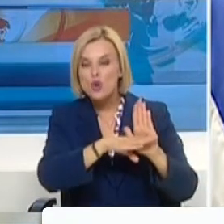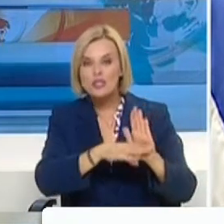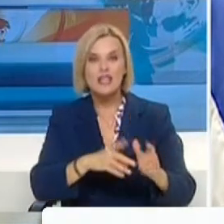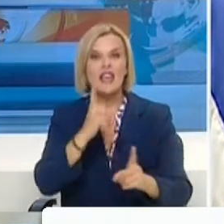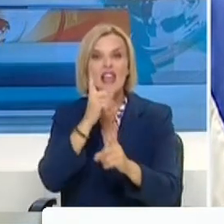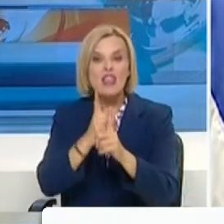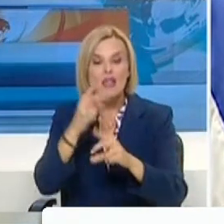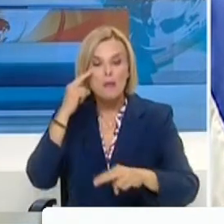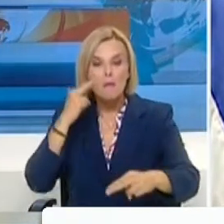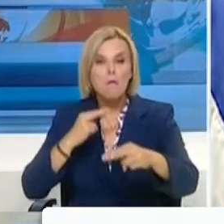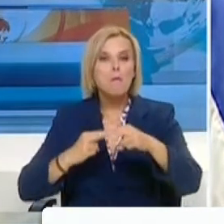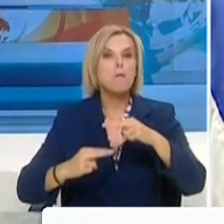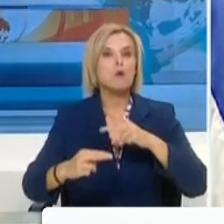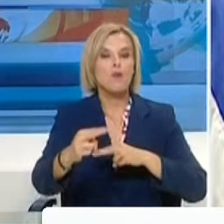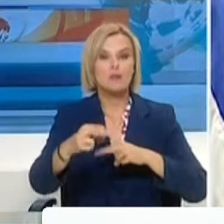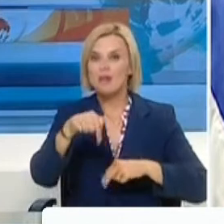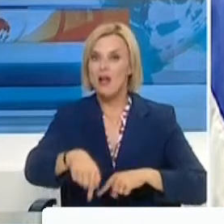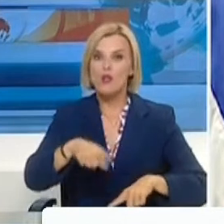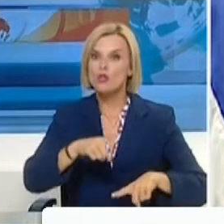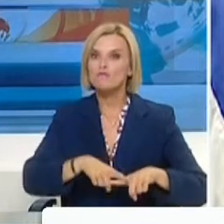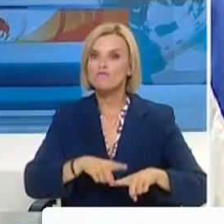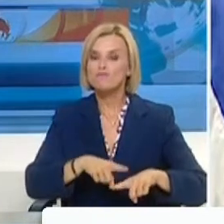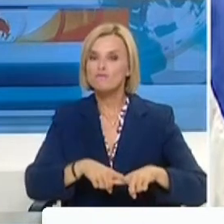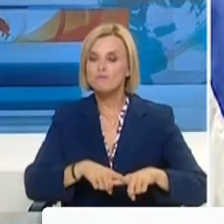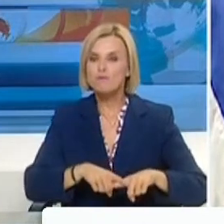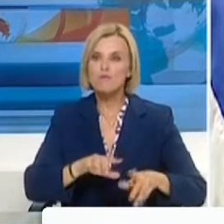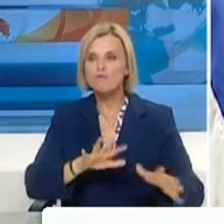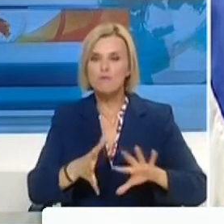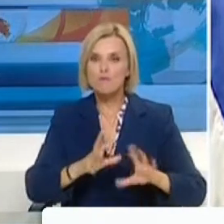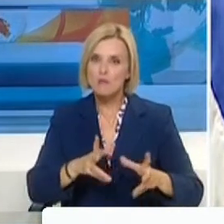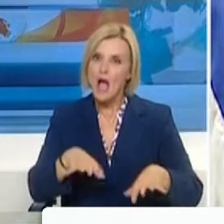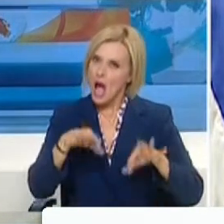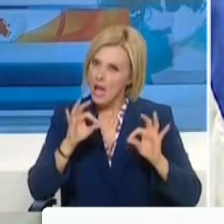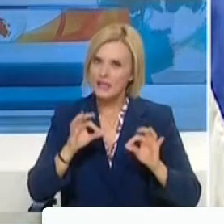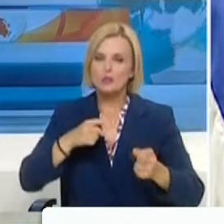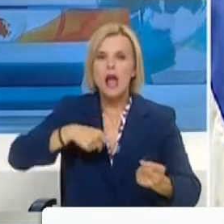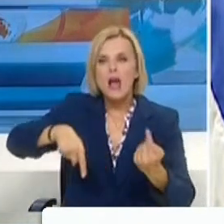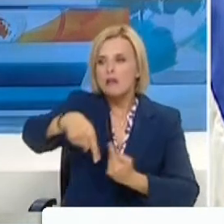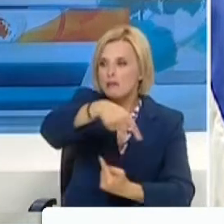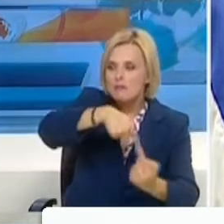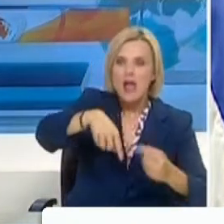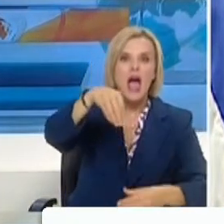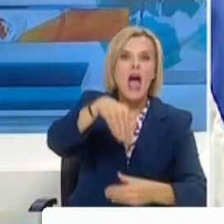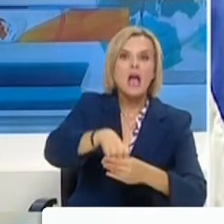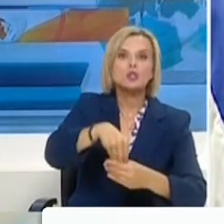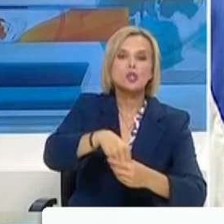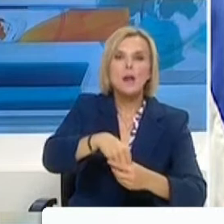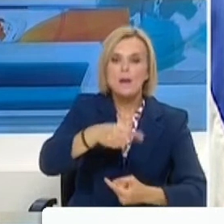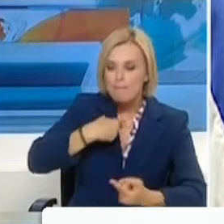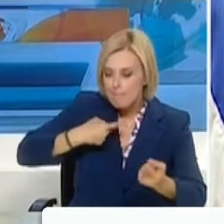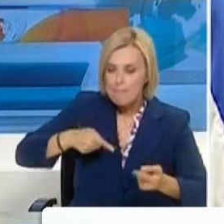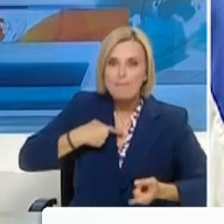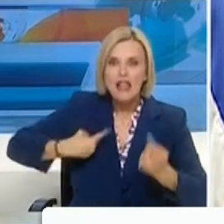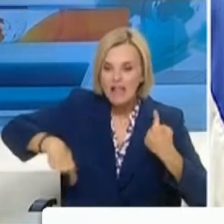ειδικές προβλέψεις. Στην πατρίδα μας θεωρητικά θα αρχίσει από τον εσωτερικό τουρισμό πρώτα και μετά θα πάει σε οποιαδήποτε άλλη σκέψη για άνοιγμα